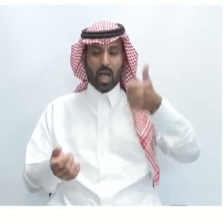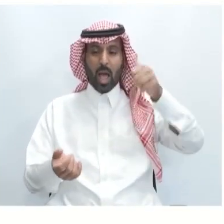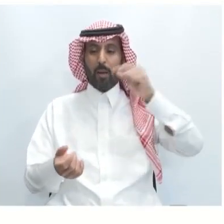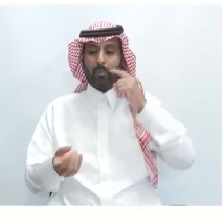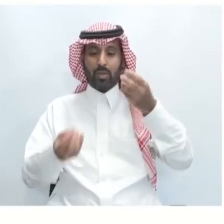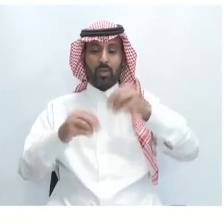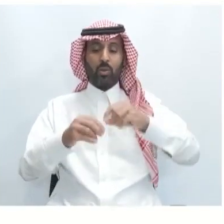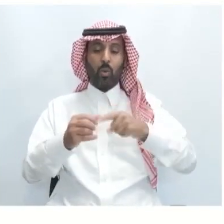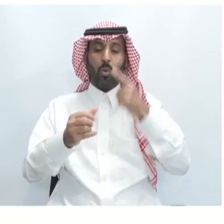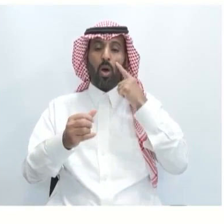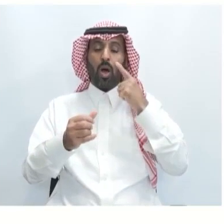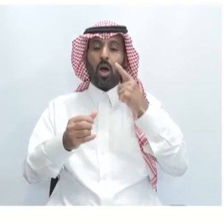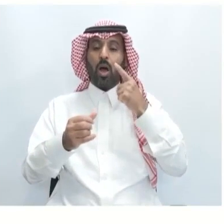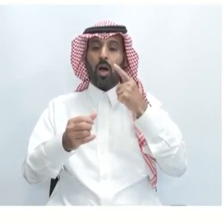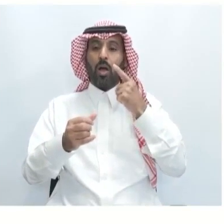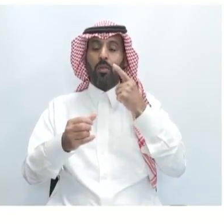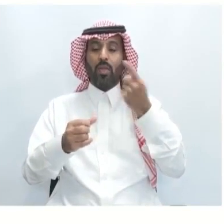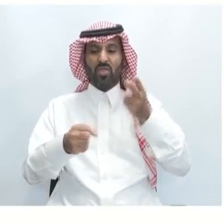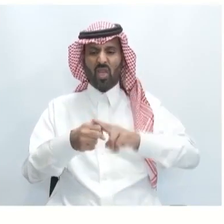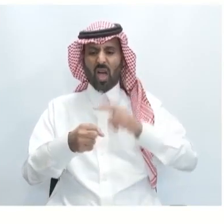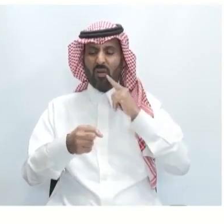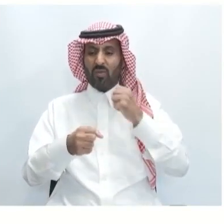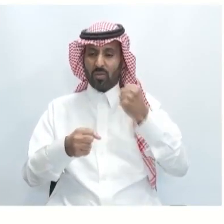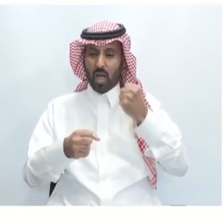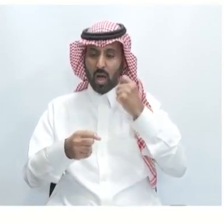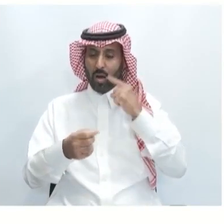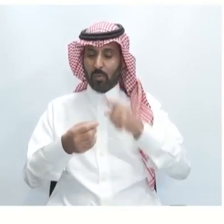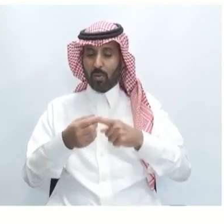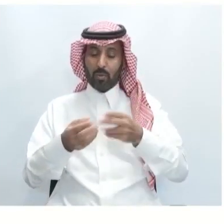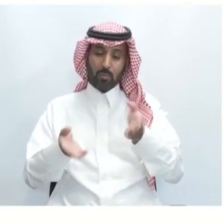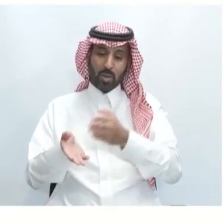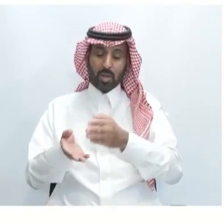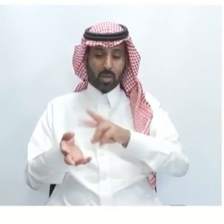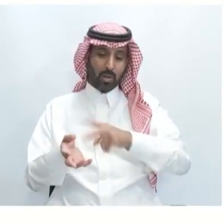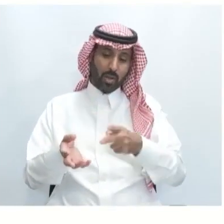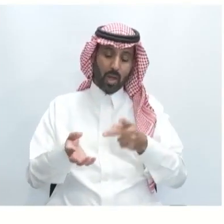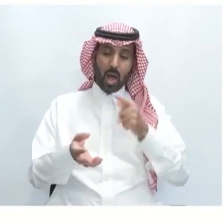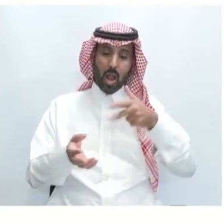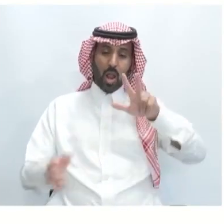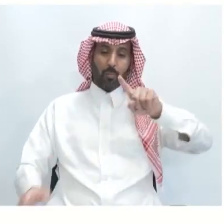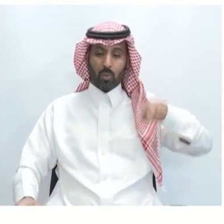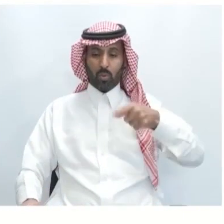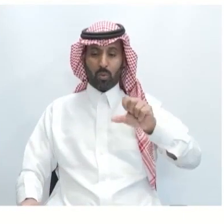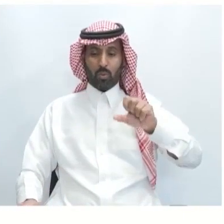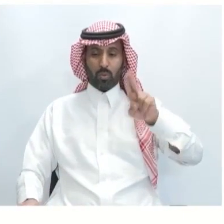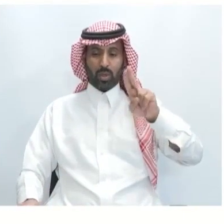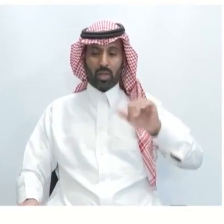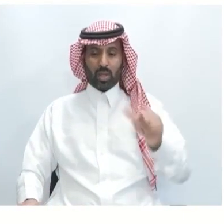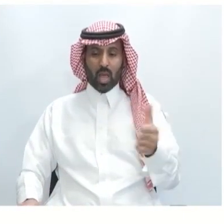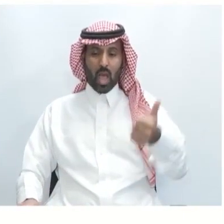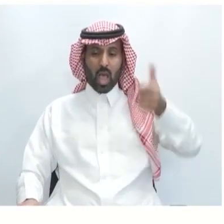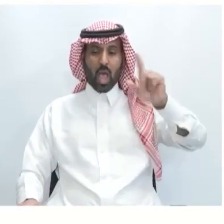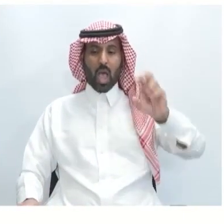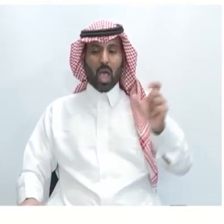الطاقه التي تعطيها الكميه نفسها من الكربوهيدرات والبروتينات اد القراءه مره اخرى ماذا قال يعطي